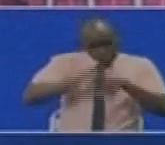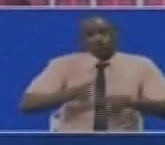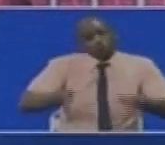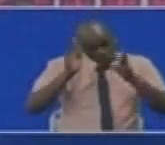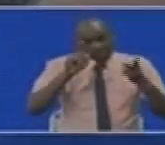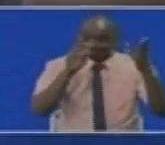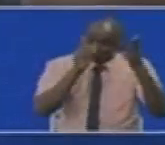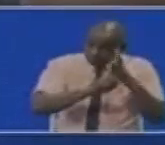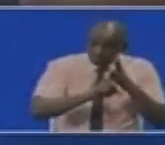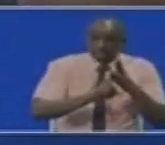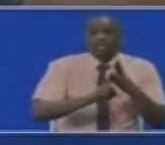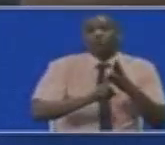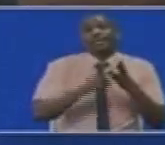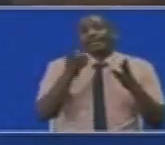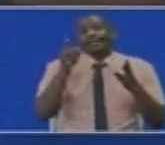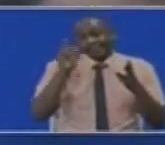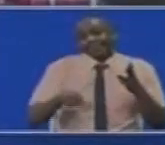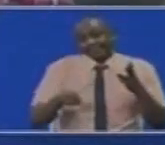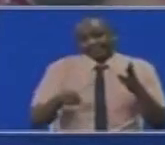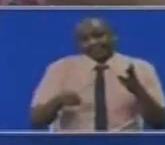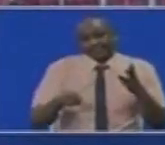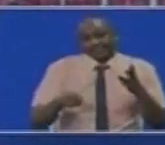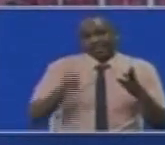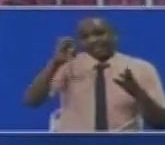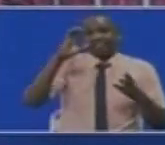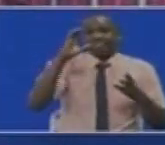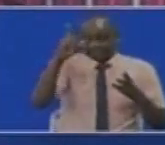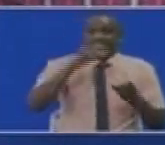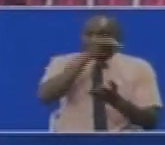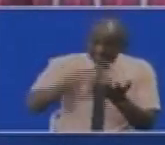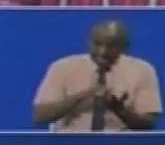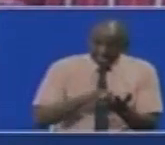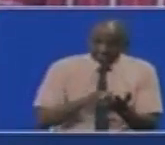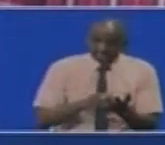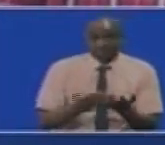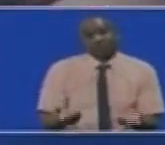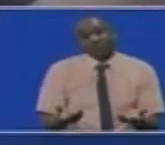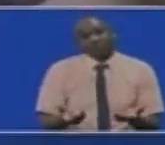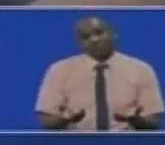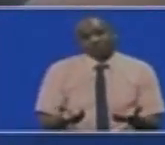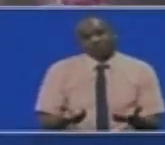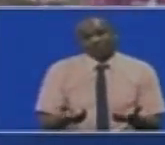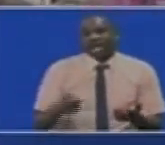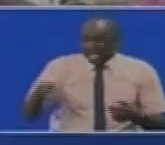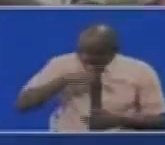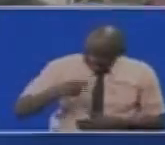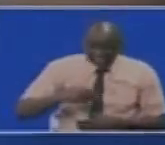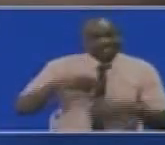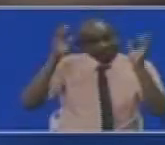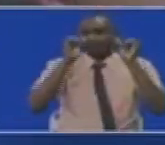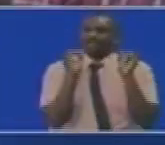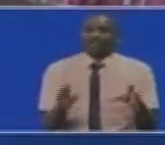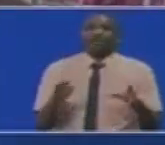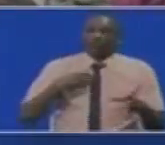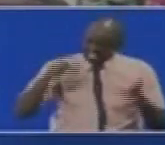we need ECD senders in our location. and we are not going to give up. We have